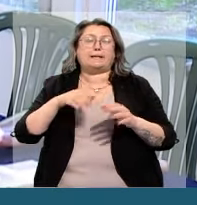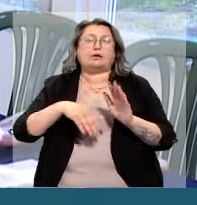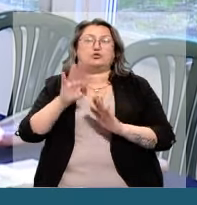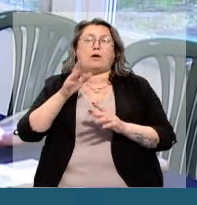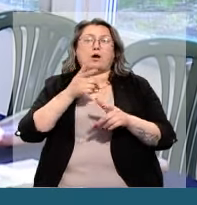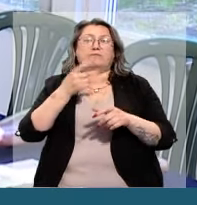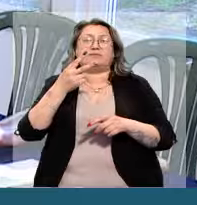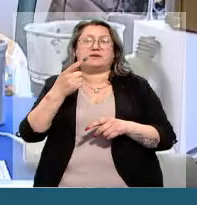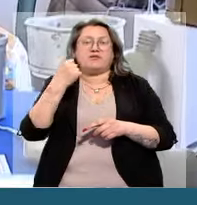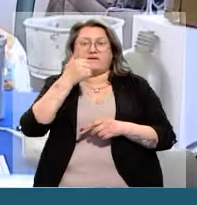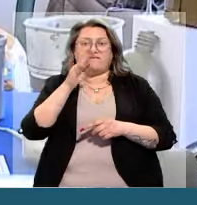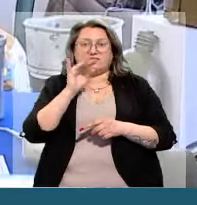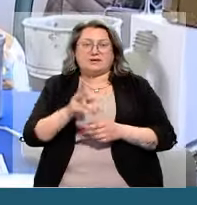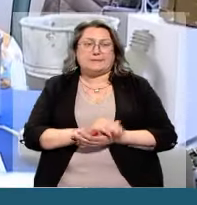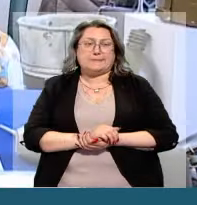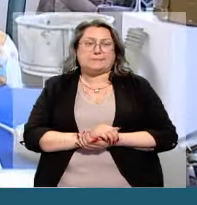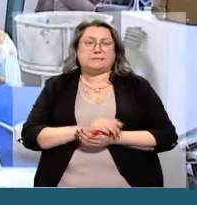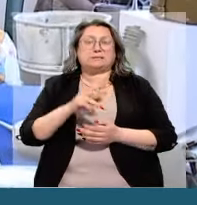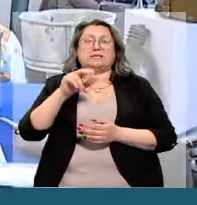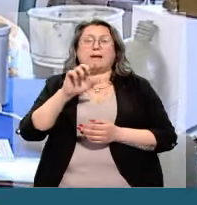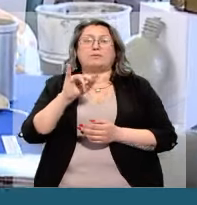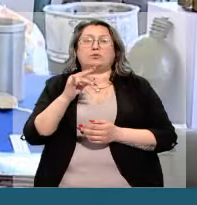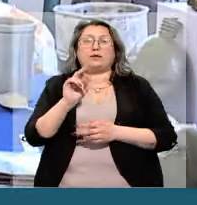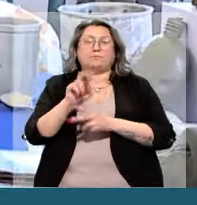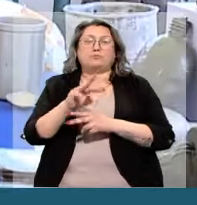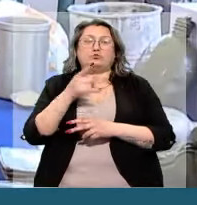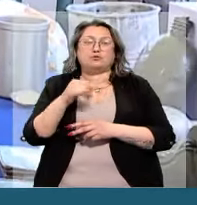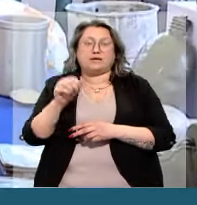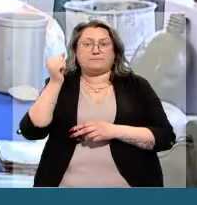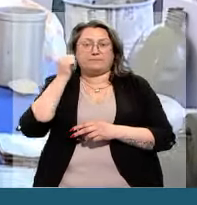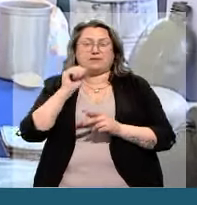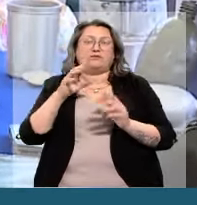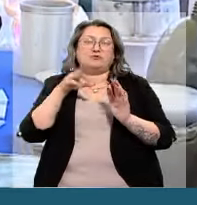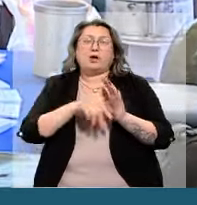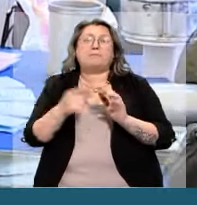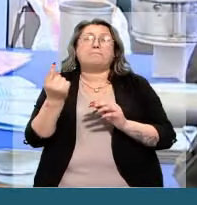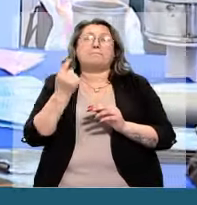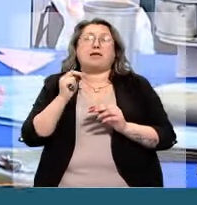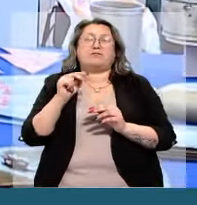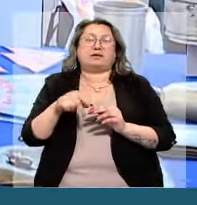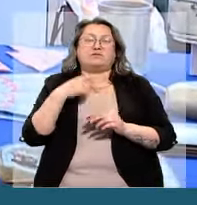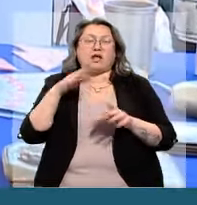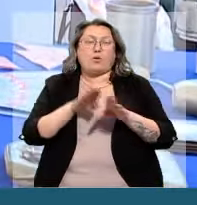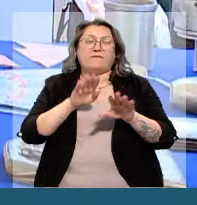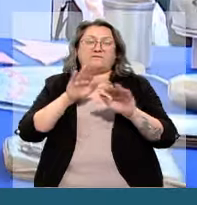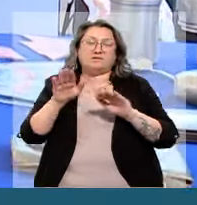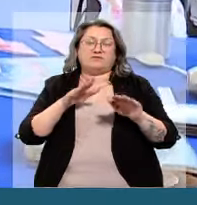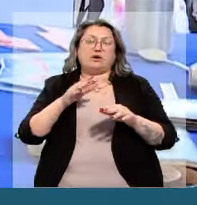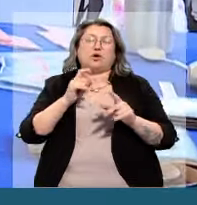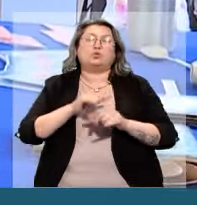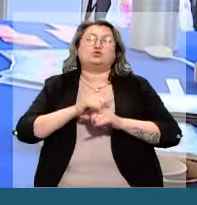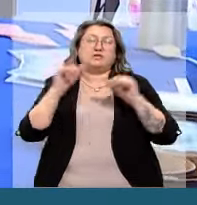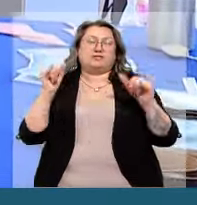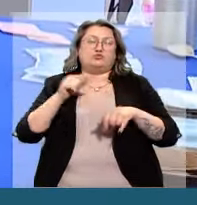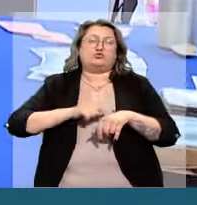оружием 21 века. Людмила Лабугина посетила музейную экспозицию в числе первых. Говорит, что подобные выставки